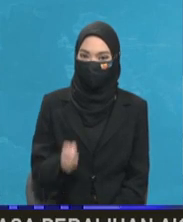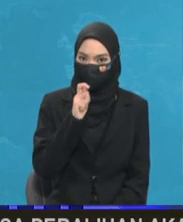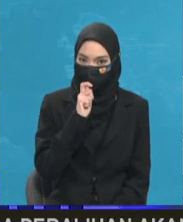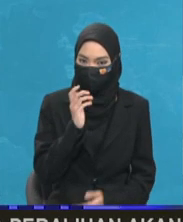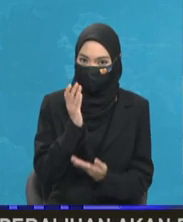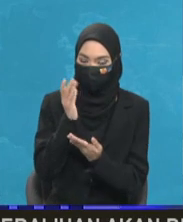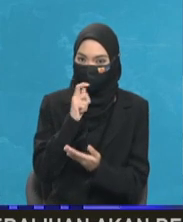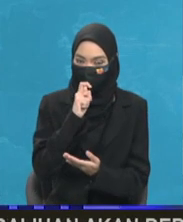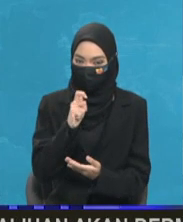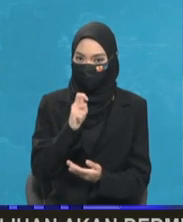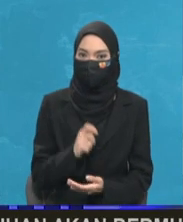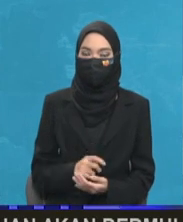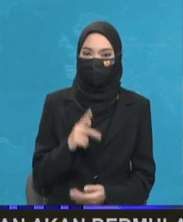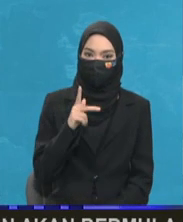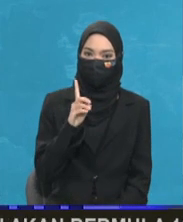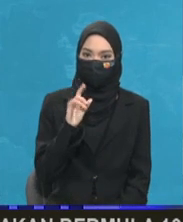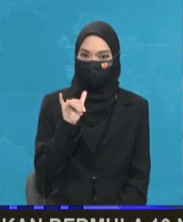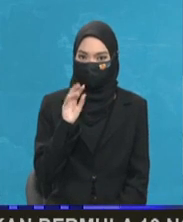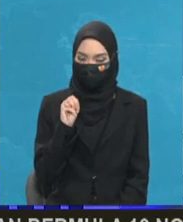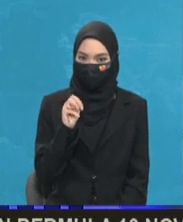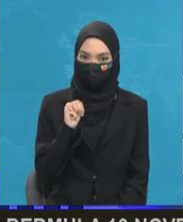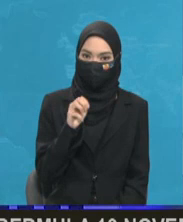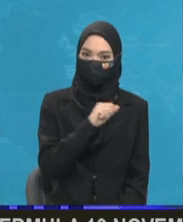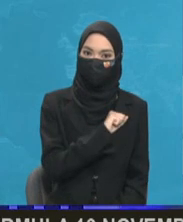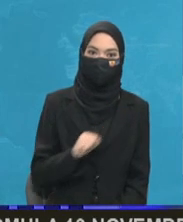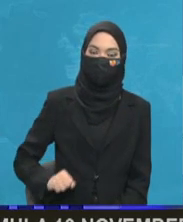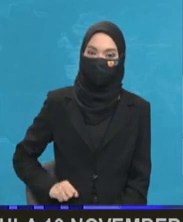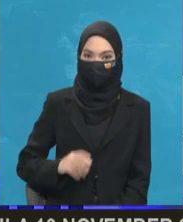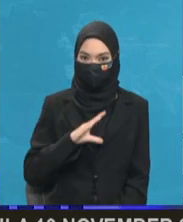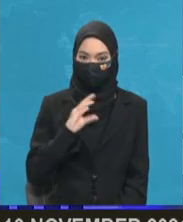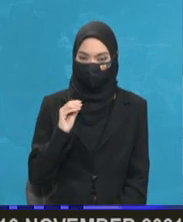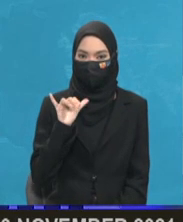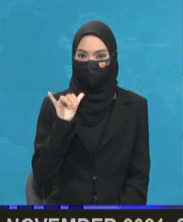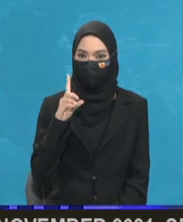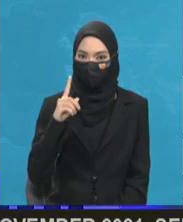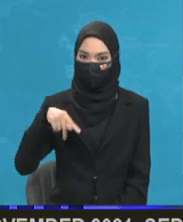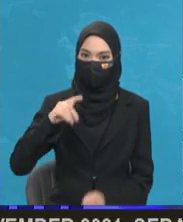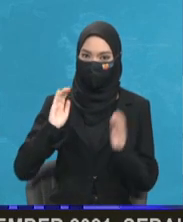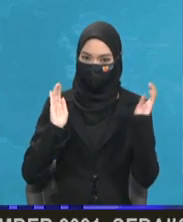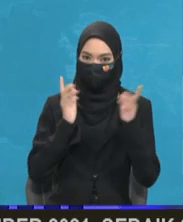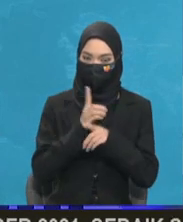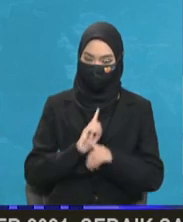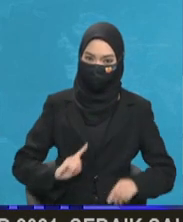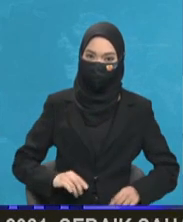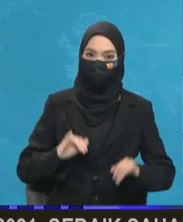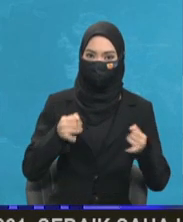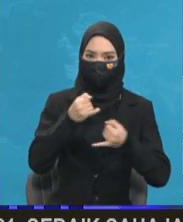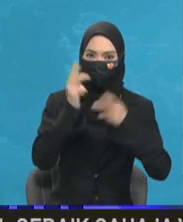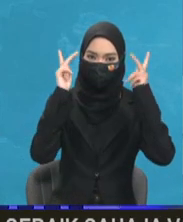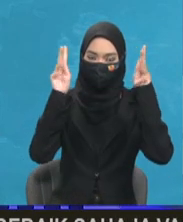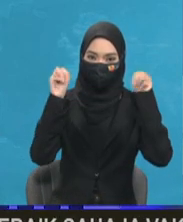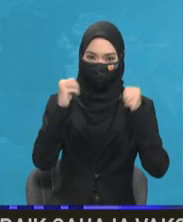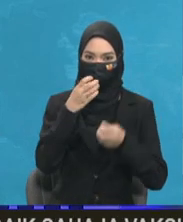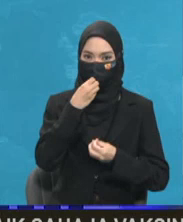titah berkenan kebawah duli Yang Maha mulia pada istri Baginda Sultan dan yang di-pertuan negara Brunei Darussalam jabatan Perdana Menteri